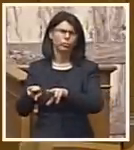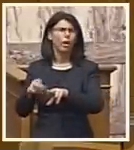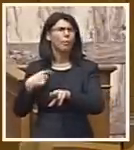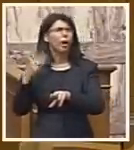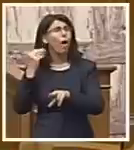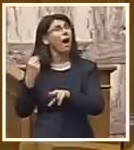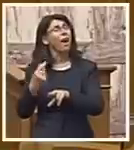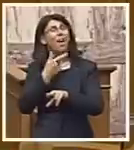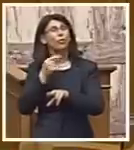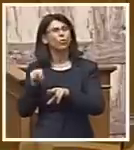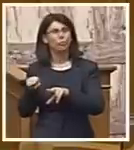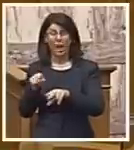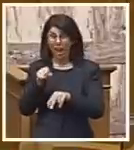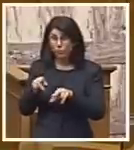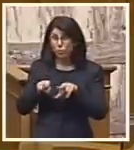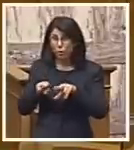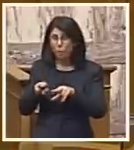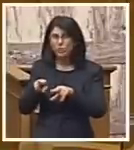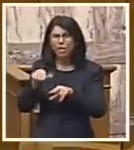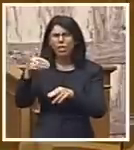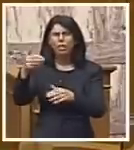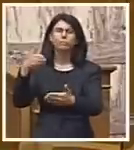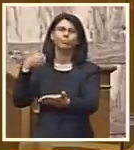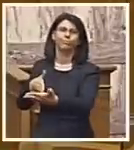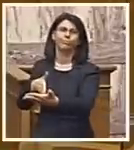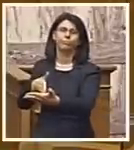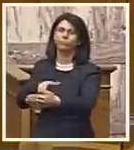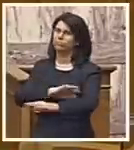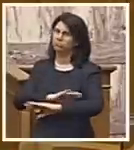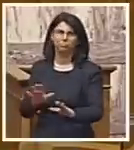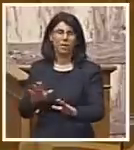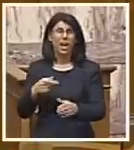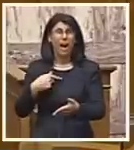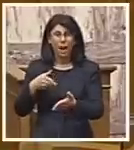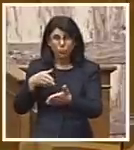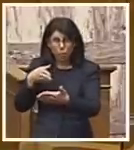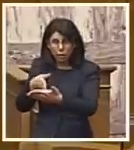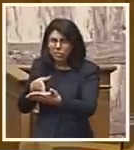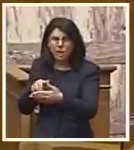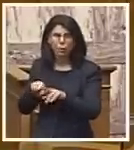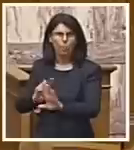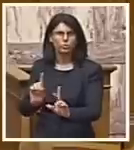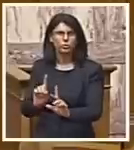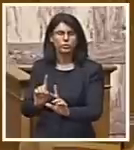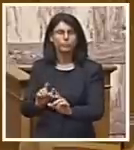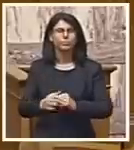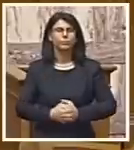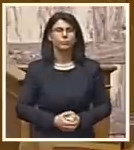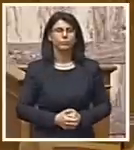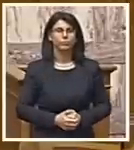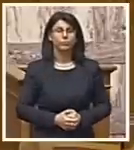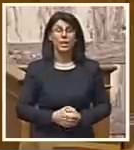έτσι, είναι όμως δρόμος αδιέξοδος. Δεν είναι καν δρόμος. Την οικονομική